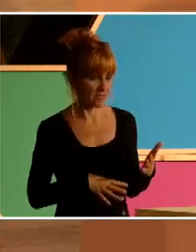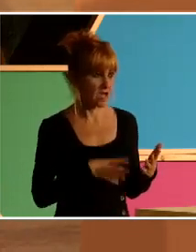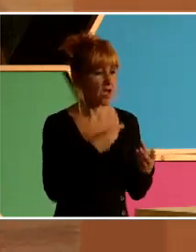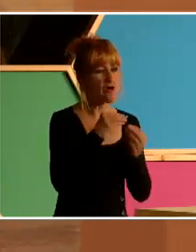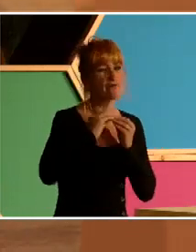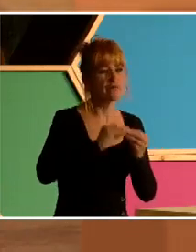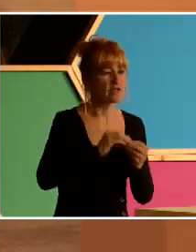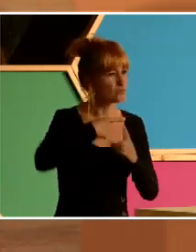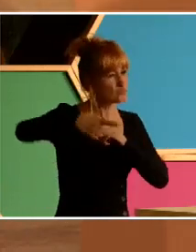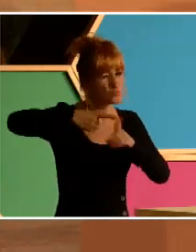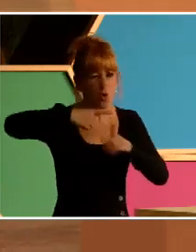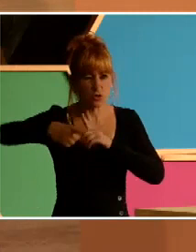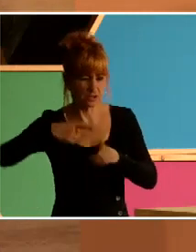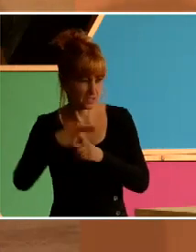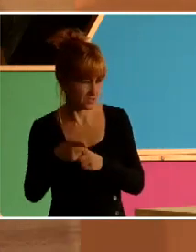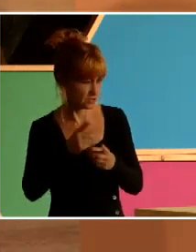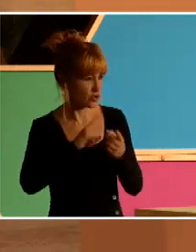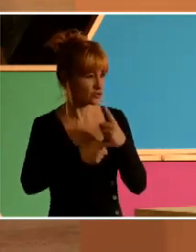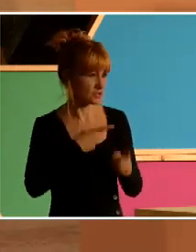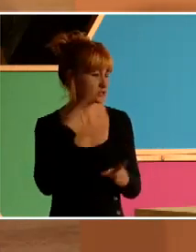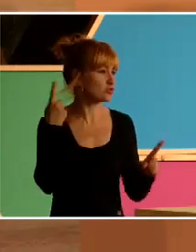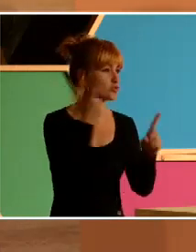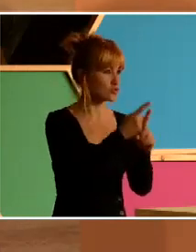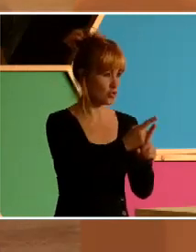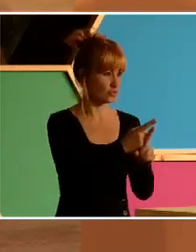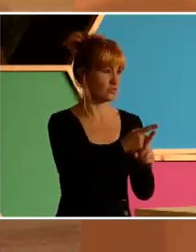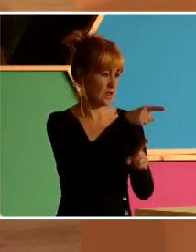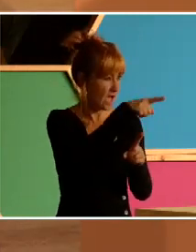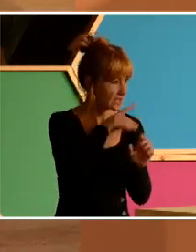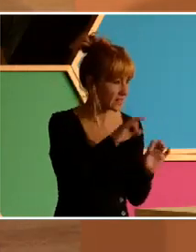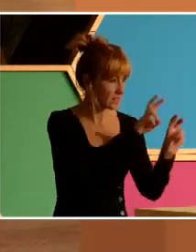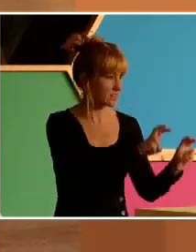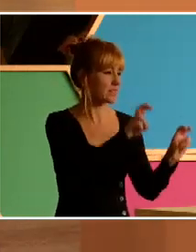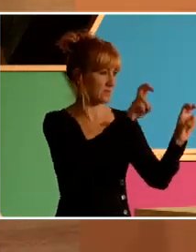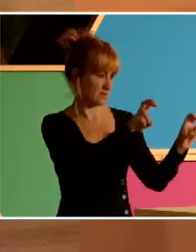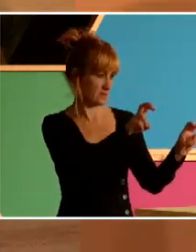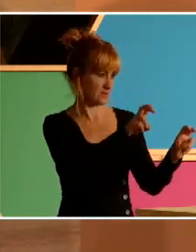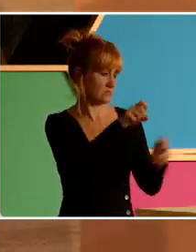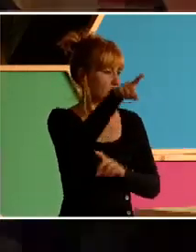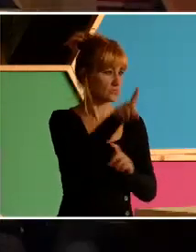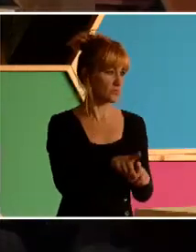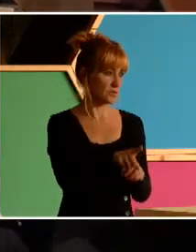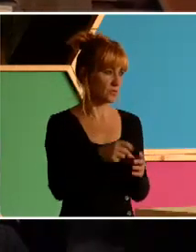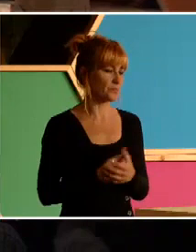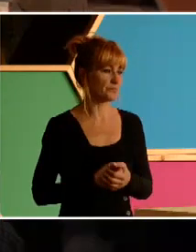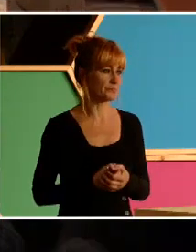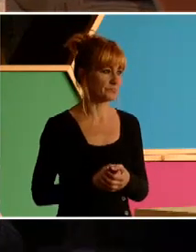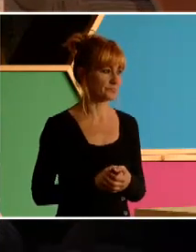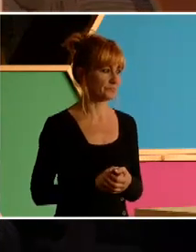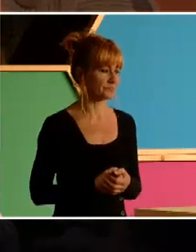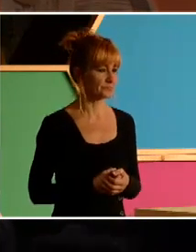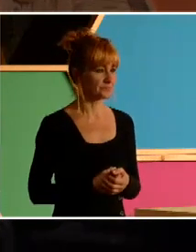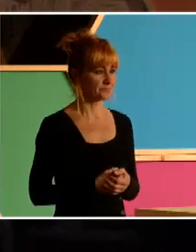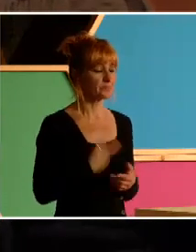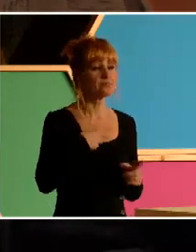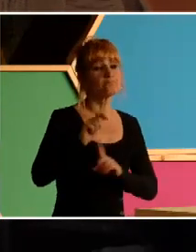ens hem personat, que hem portat endavant conjuntament amb les entitats aquesta acusació, que s'ha aconseguit ja, que